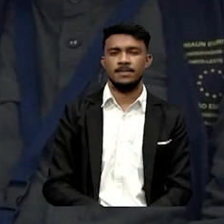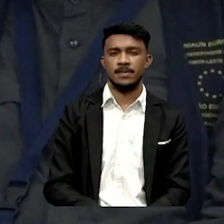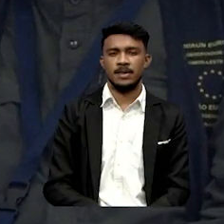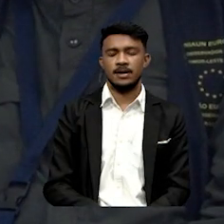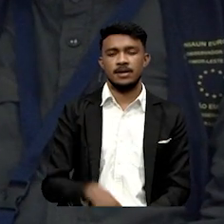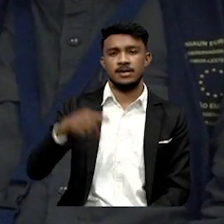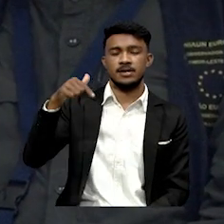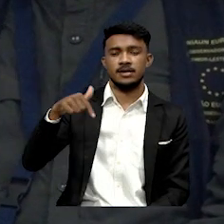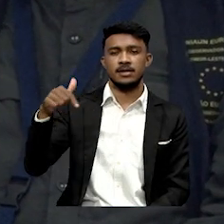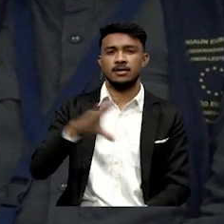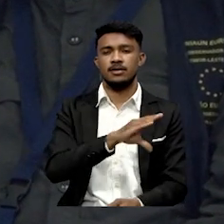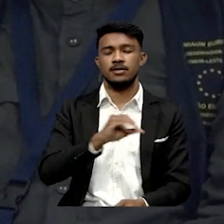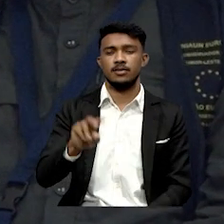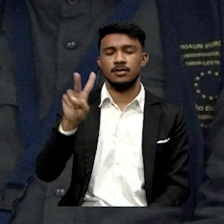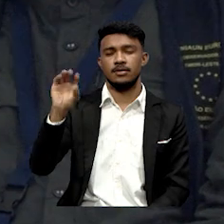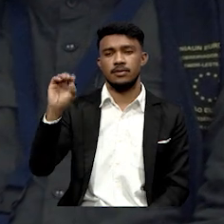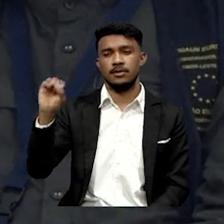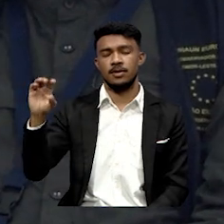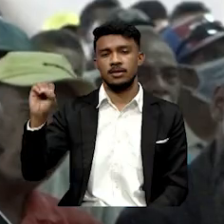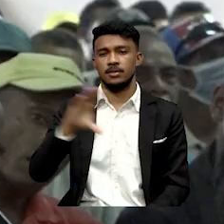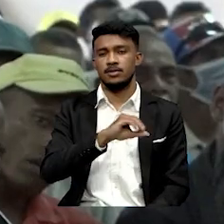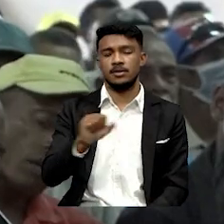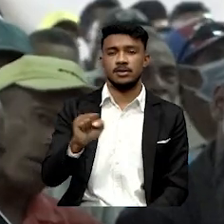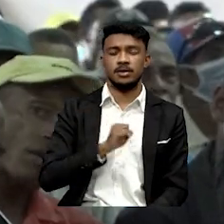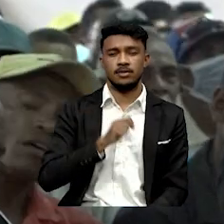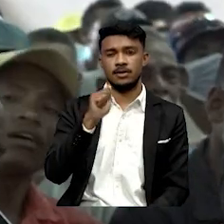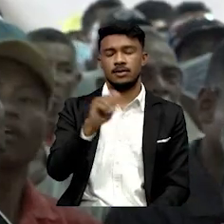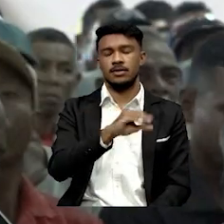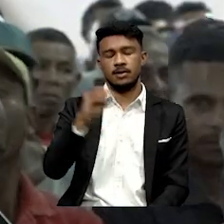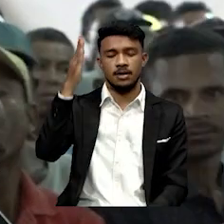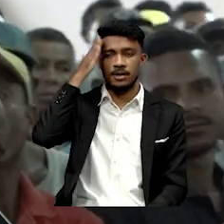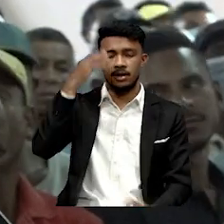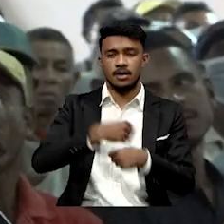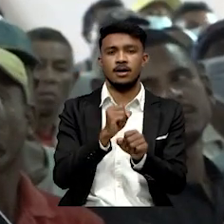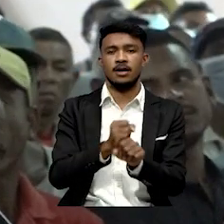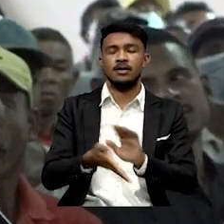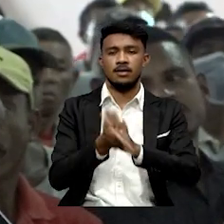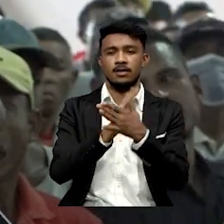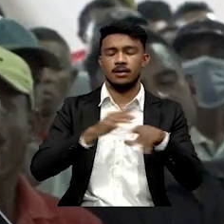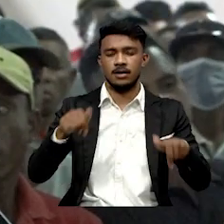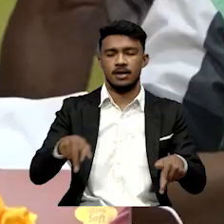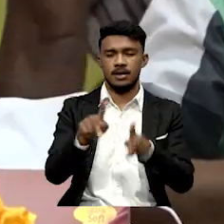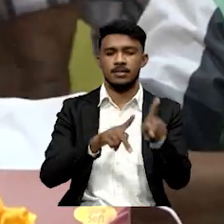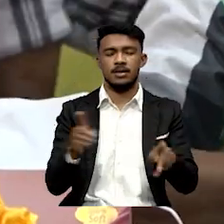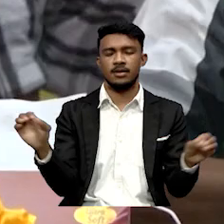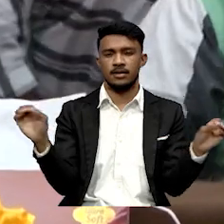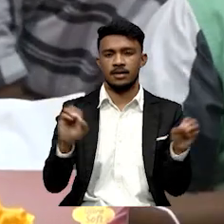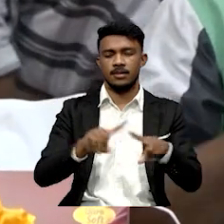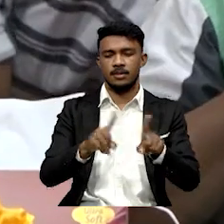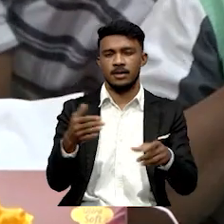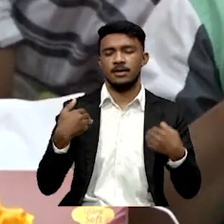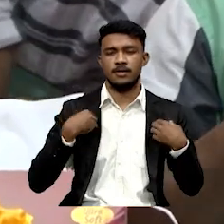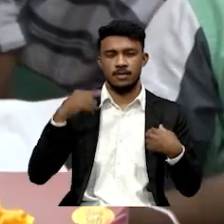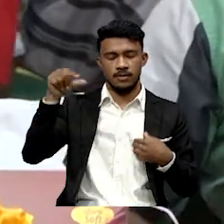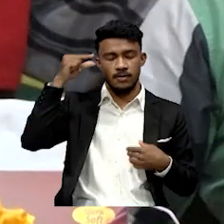Seti Seti, Kolimau 2000, no Santo Antonio, tambah konsidera kria instabilidade ia sosiedade nilaet, maibe ia mandato itavu